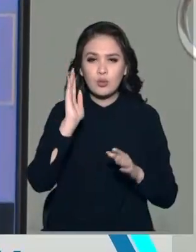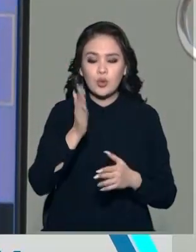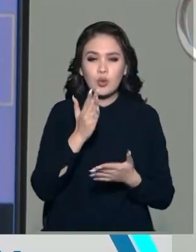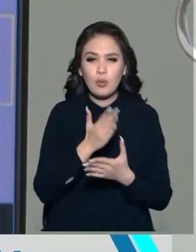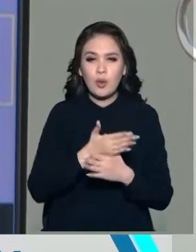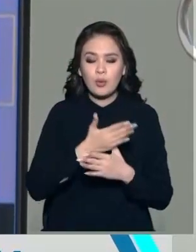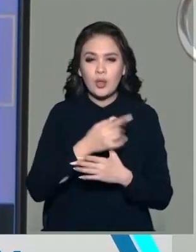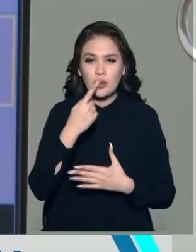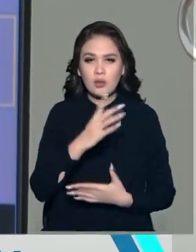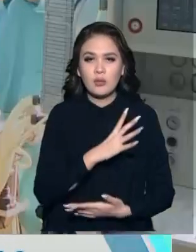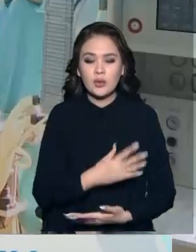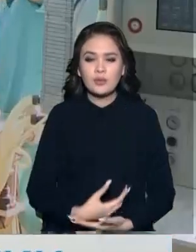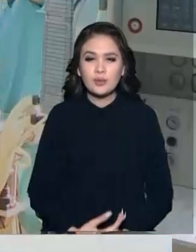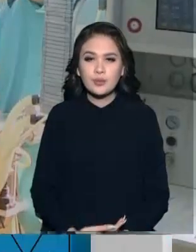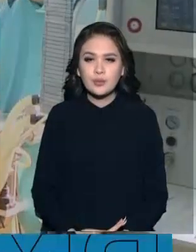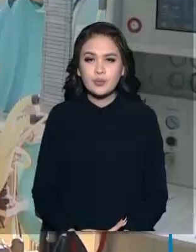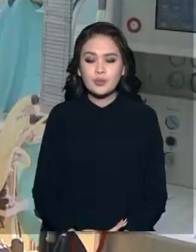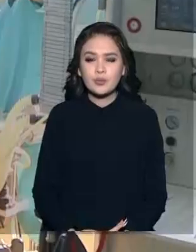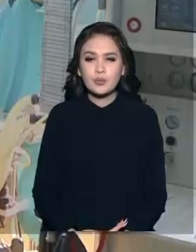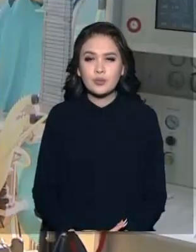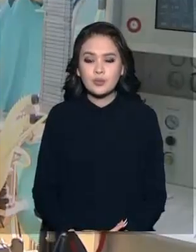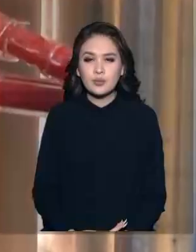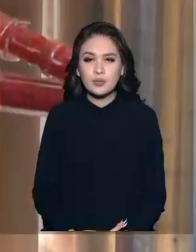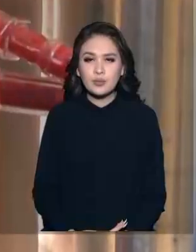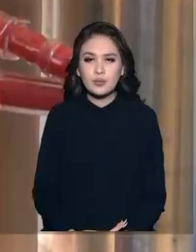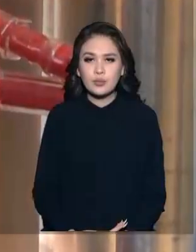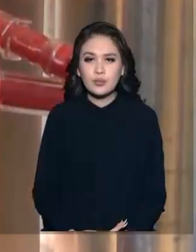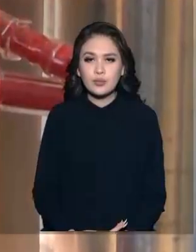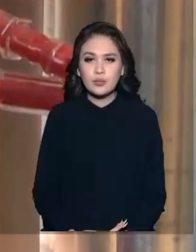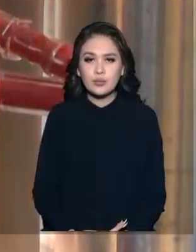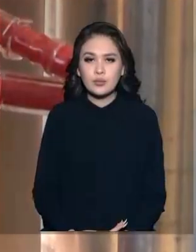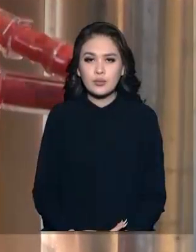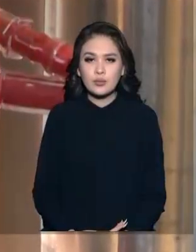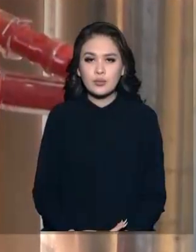востребованы. Алия Магомбетова, Роза Мажитова, Куралай Алтынбекқызы, Актау, Жібек жолы.